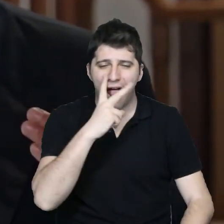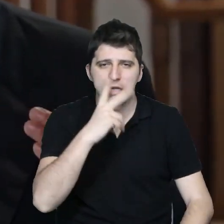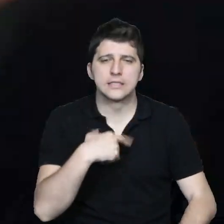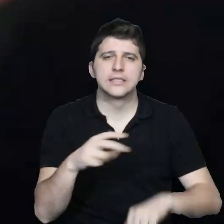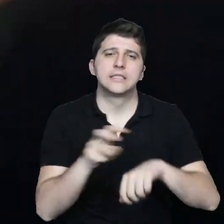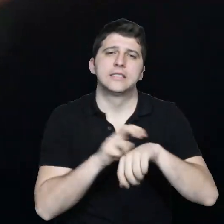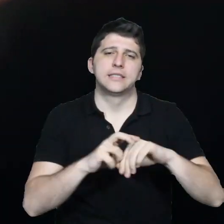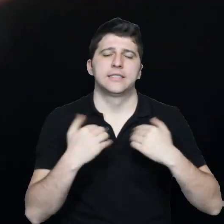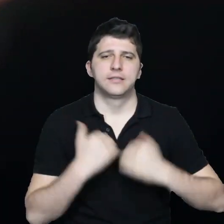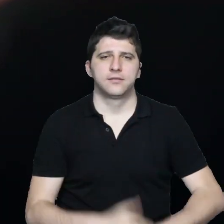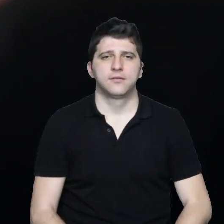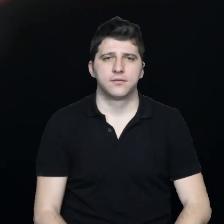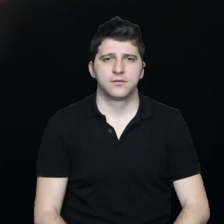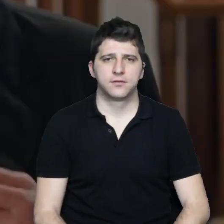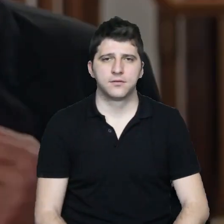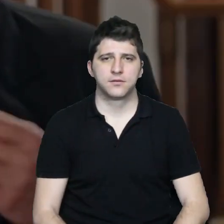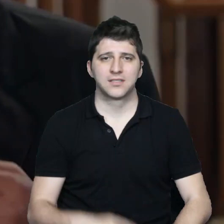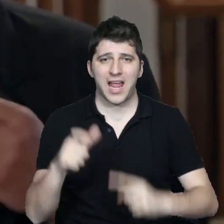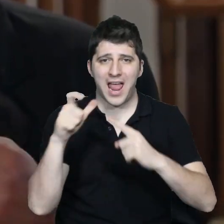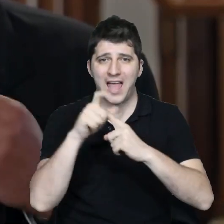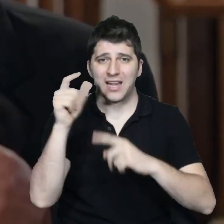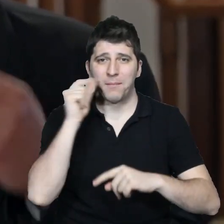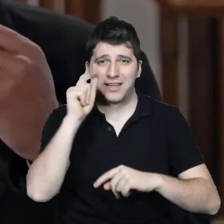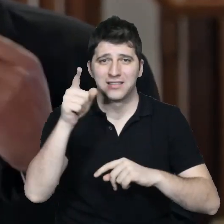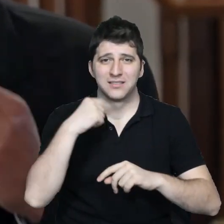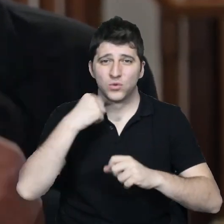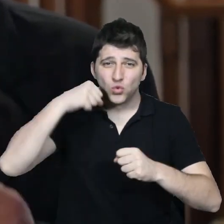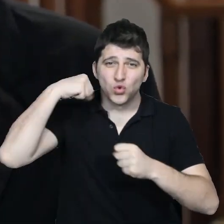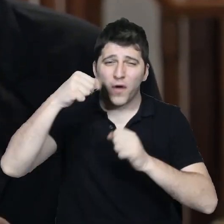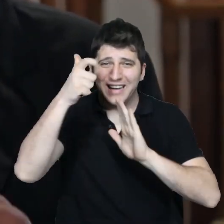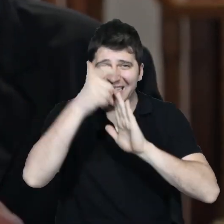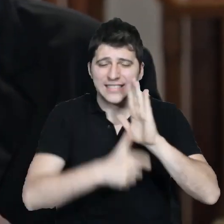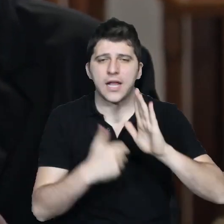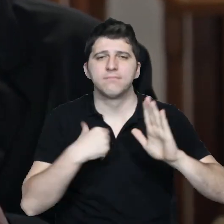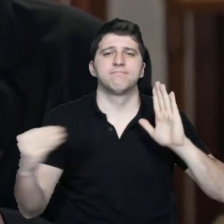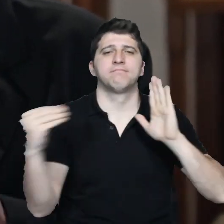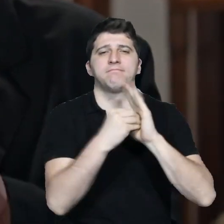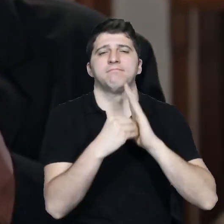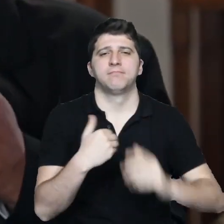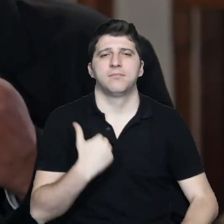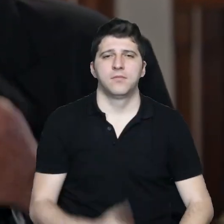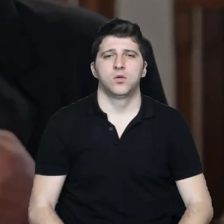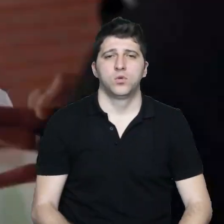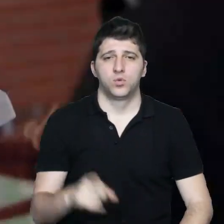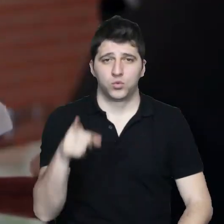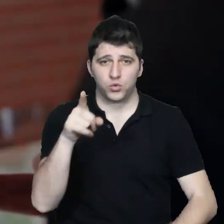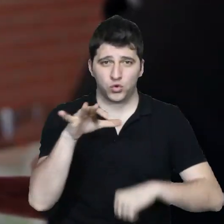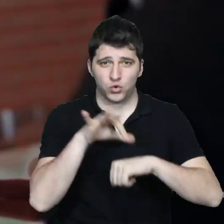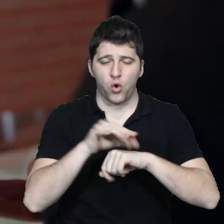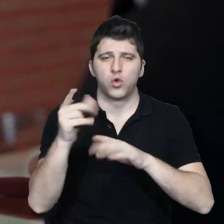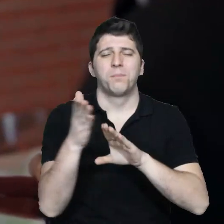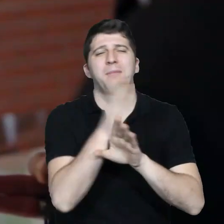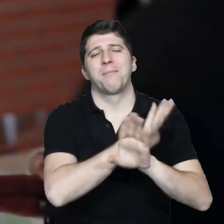çileden çıkardı. Ejder Bey, dövülecekler listeme en üst sıradan giriş yaptı. Düşün, Doktor Uğur'u haftalar sonra geride